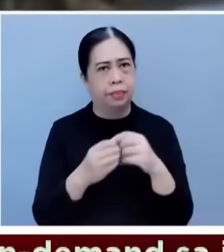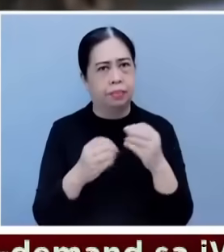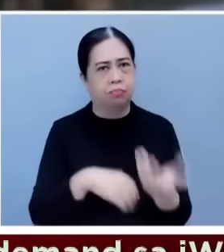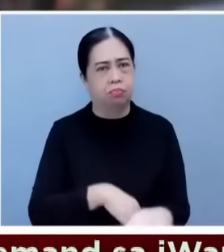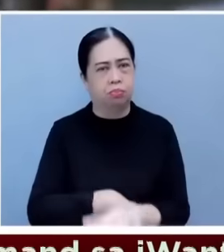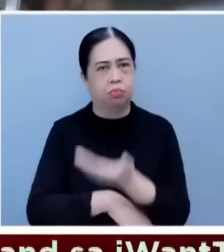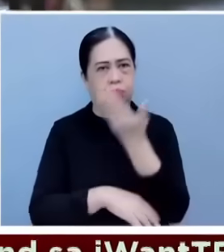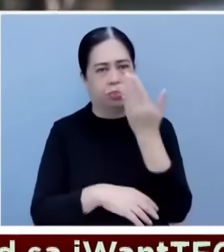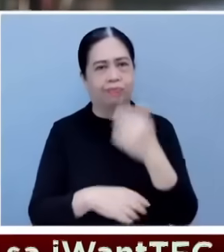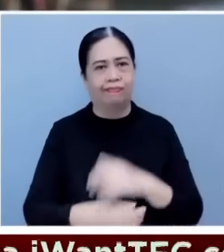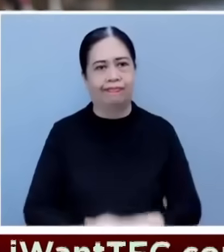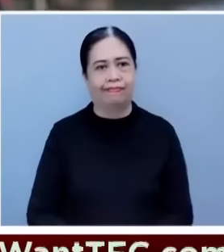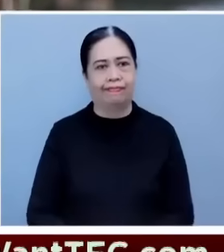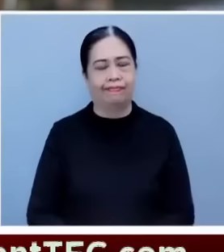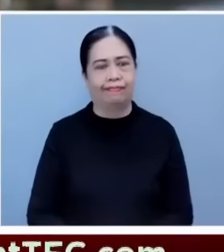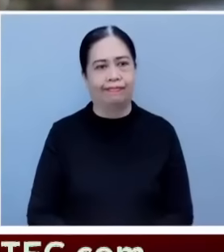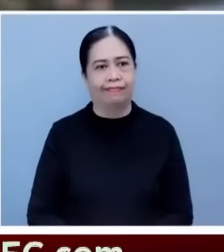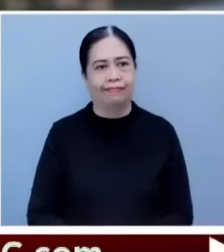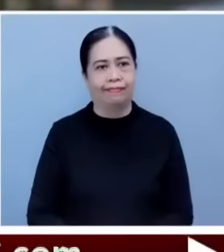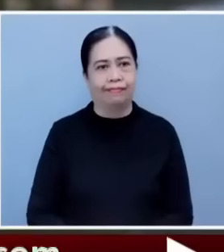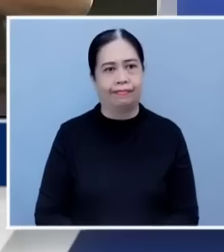yan. Kabayan?